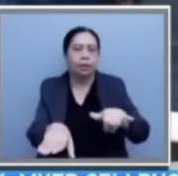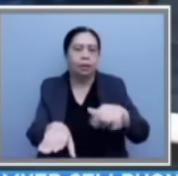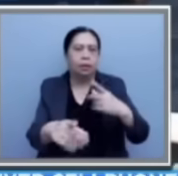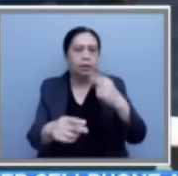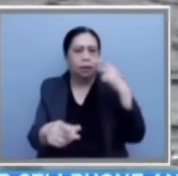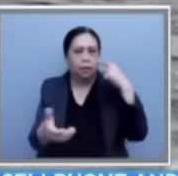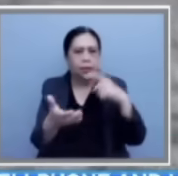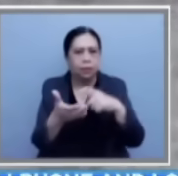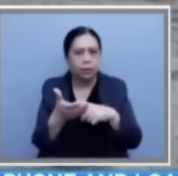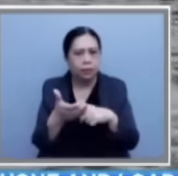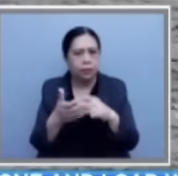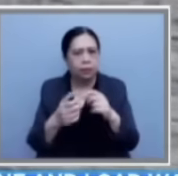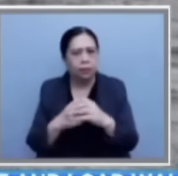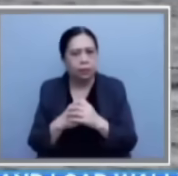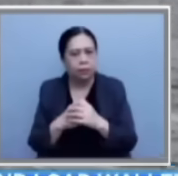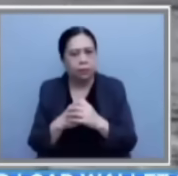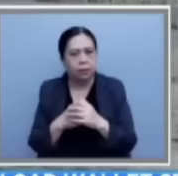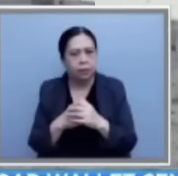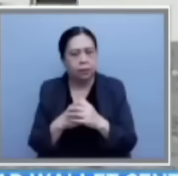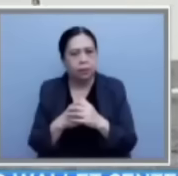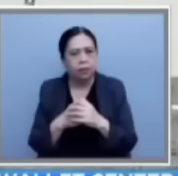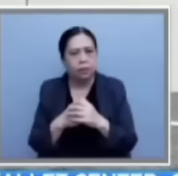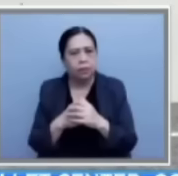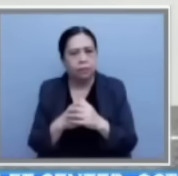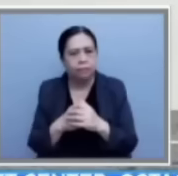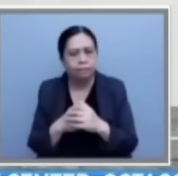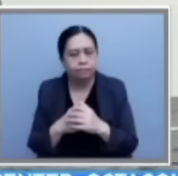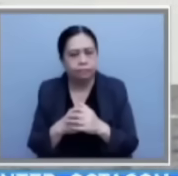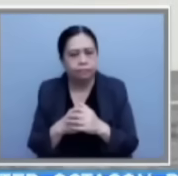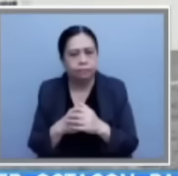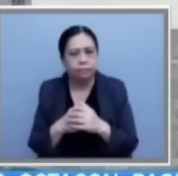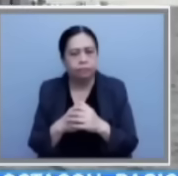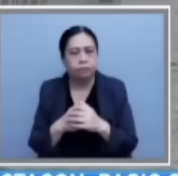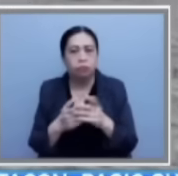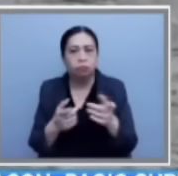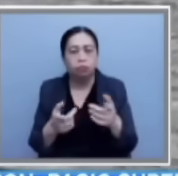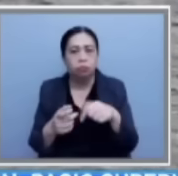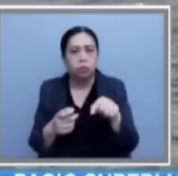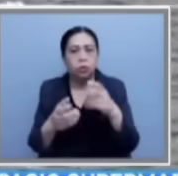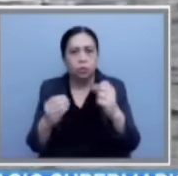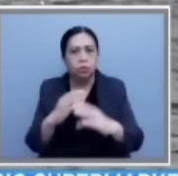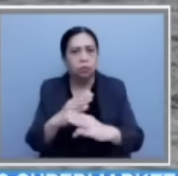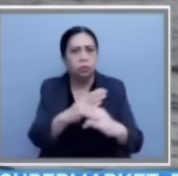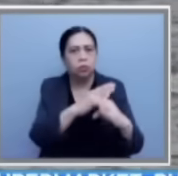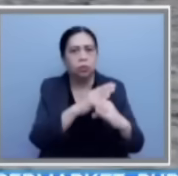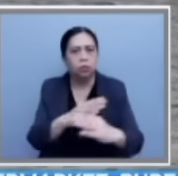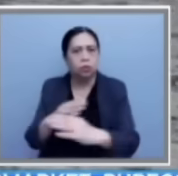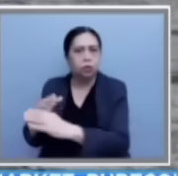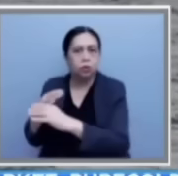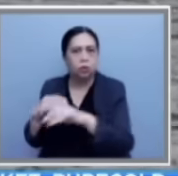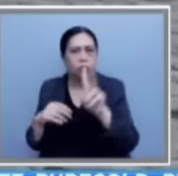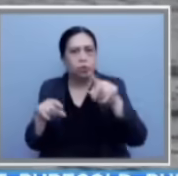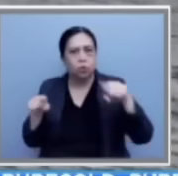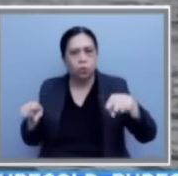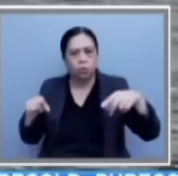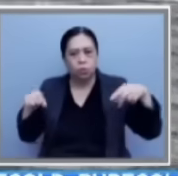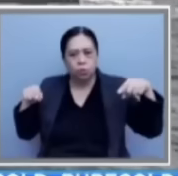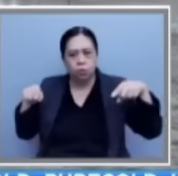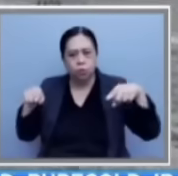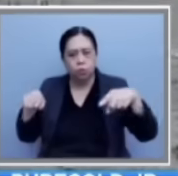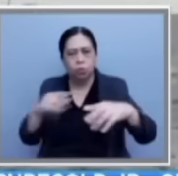talaga natin yung tapang at indikasyon ng ating mga coastguard personel Hinarang talaga an R kita natin Hinarang